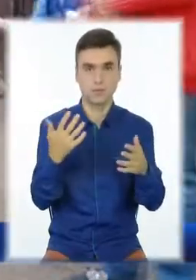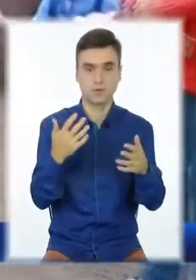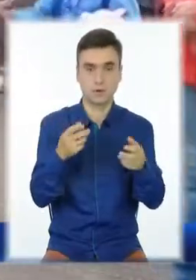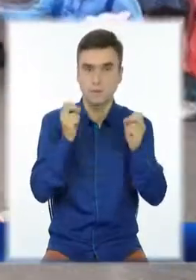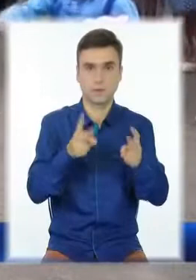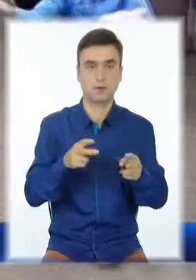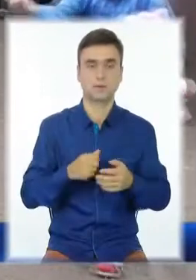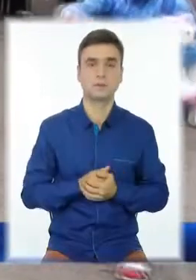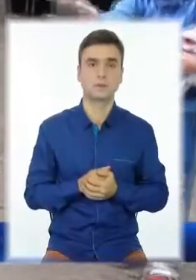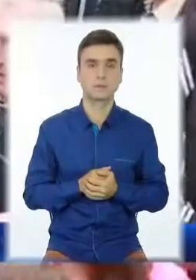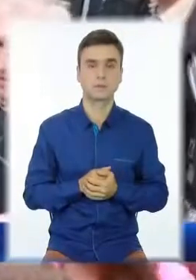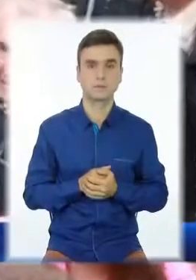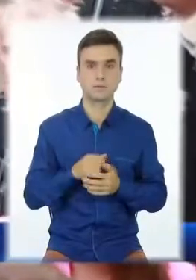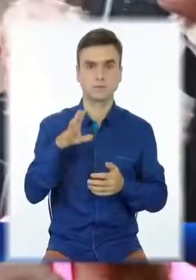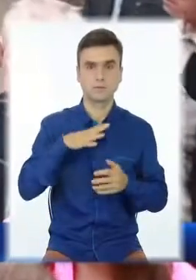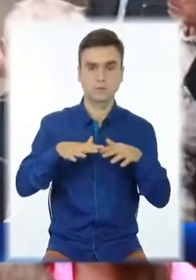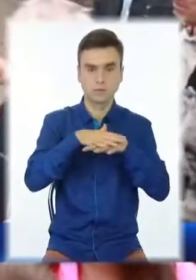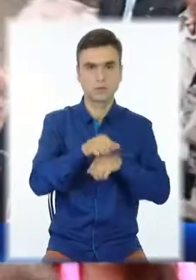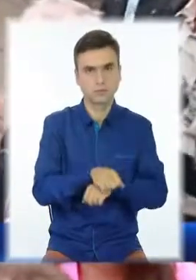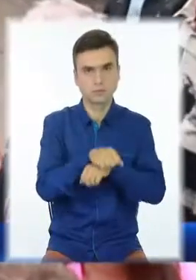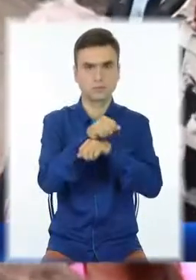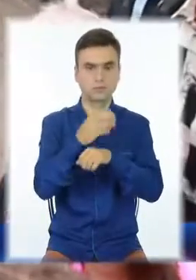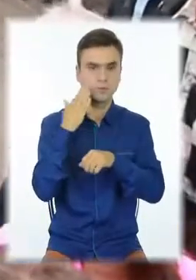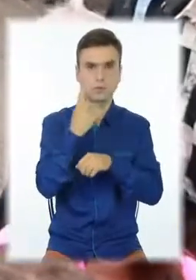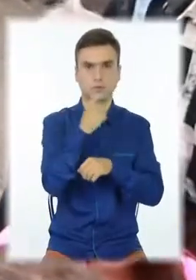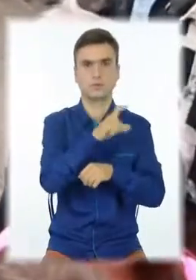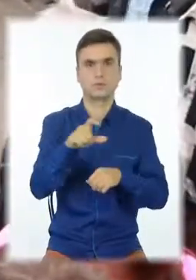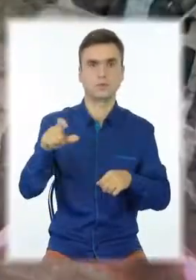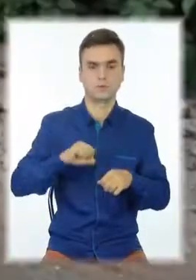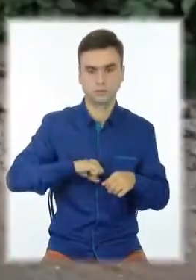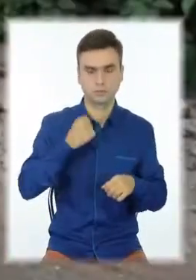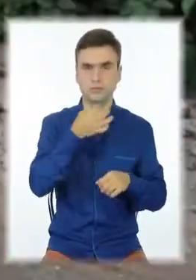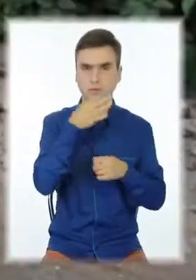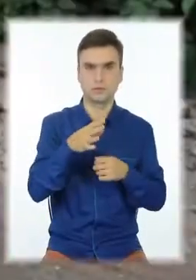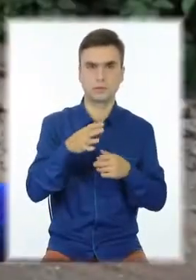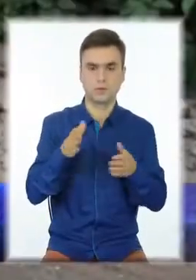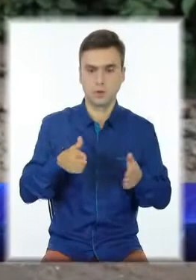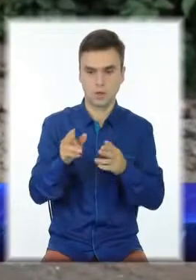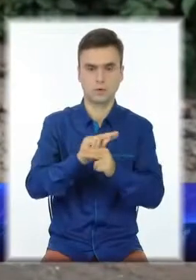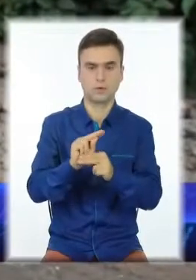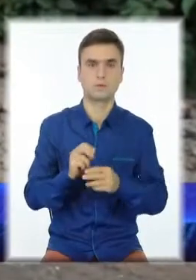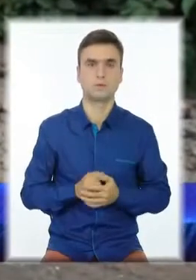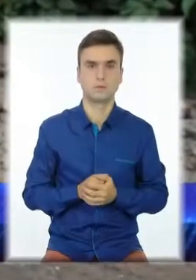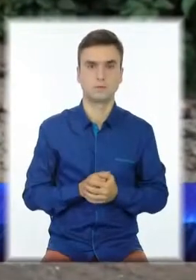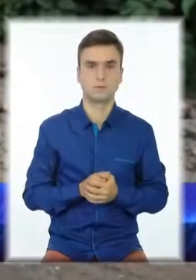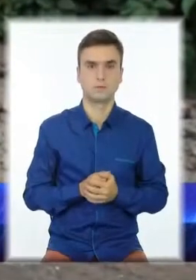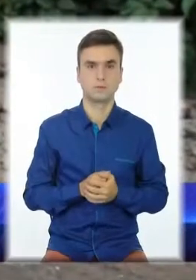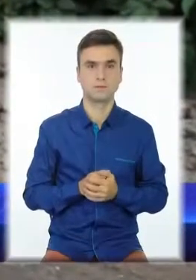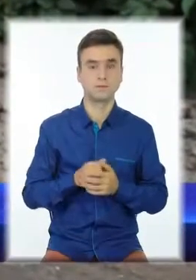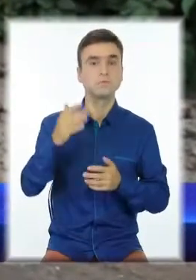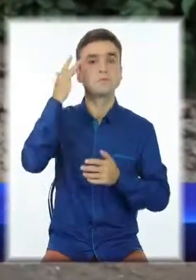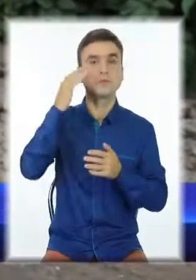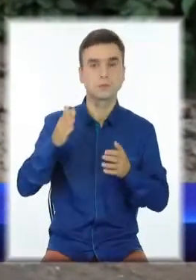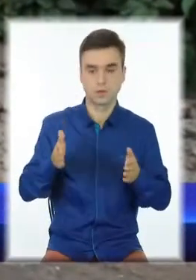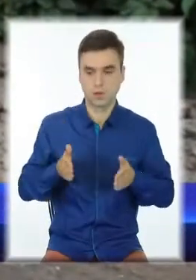вулиці Толстого імпровізований мітинг. Люди обурені планами реконструкції дороги. Хочуть тут зробити двосторонне рухання. Ви самі